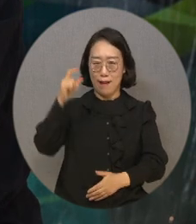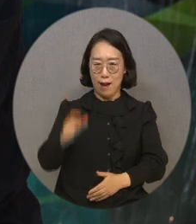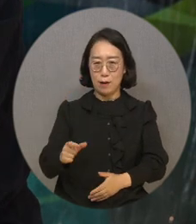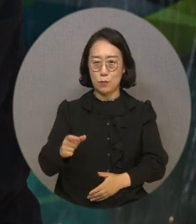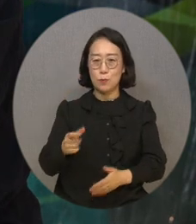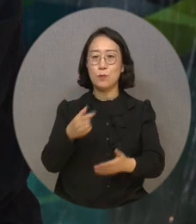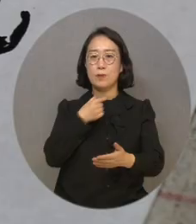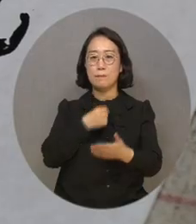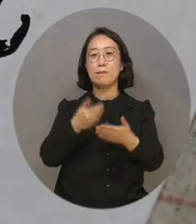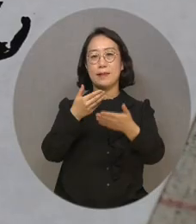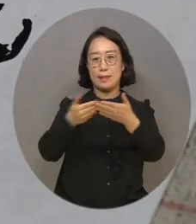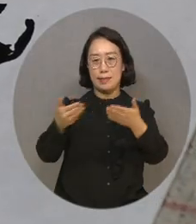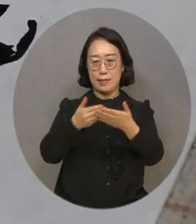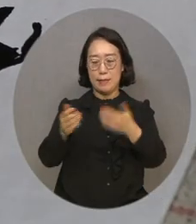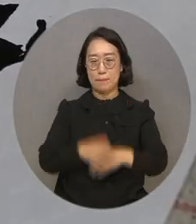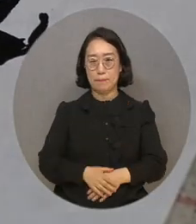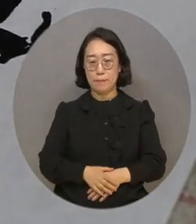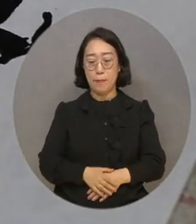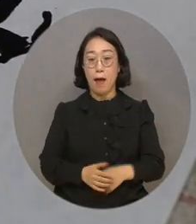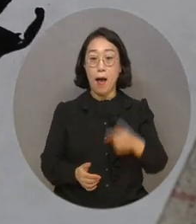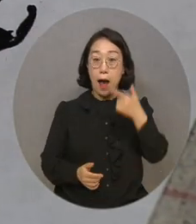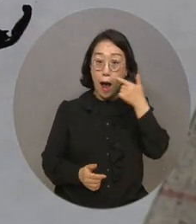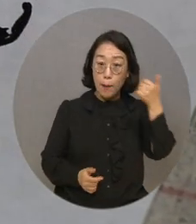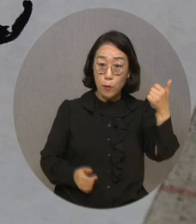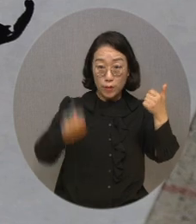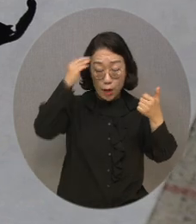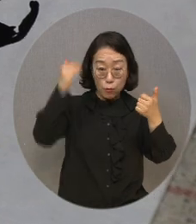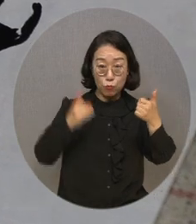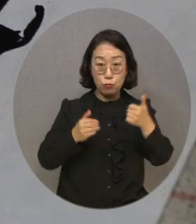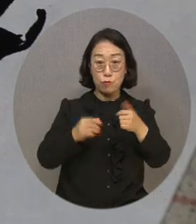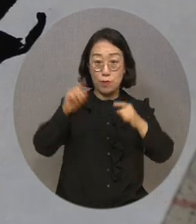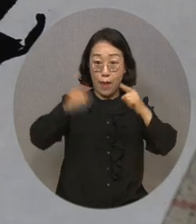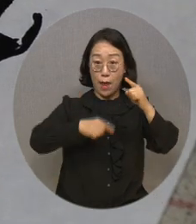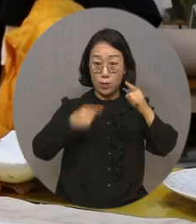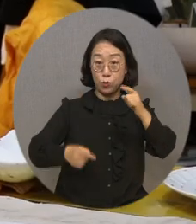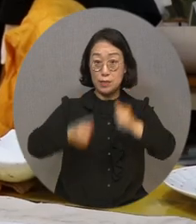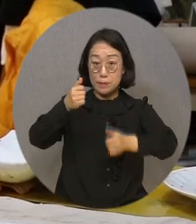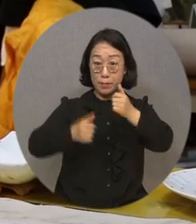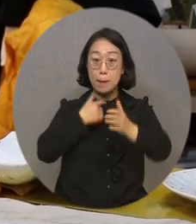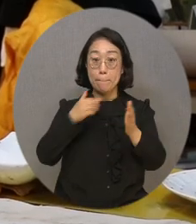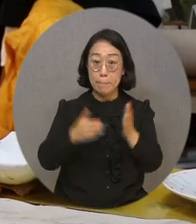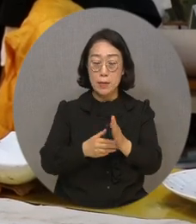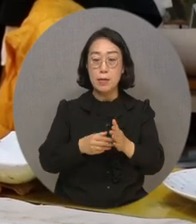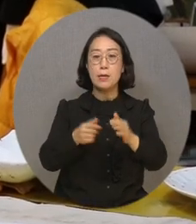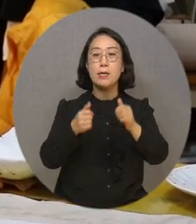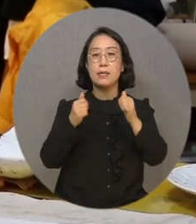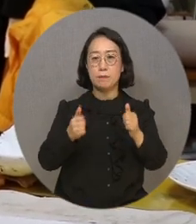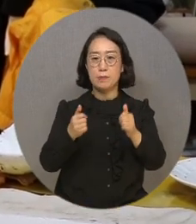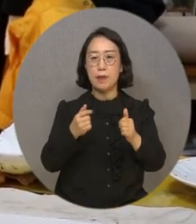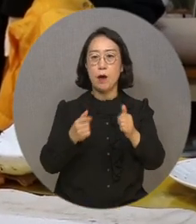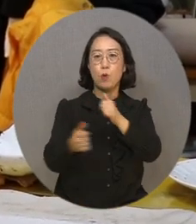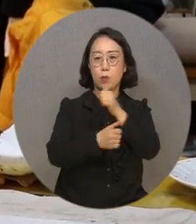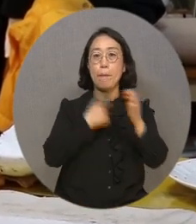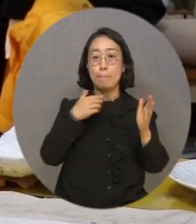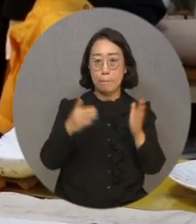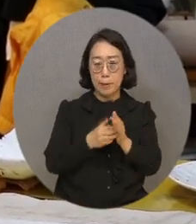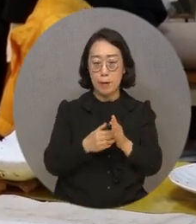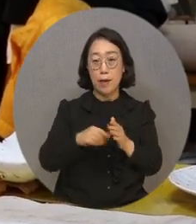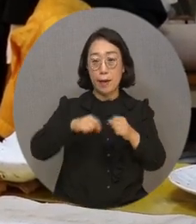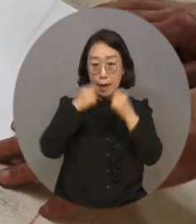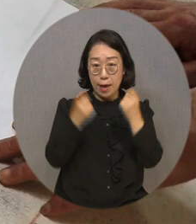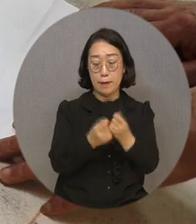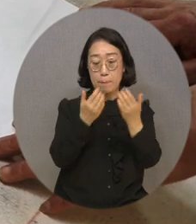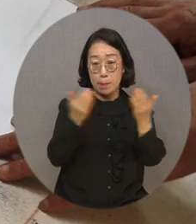있습니다. 오웅진 화백은 대한민국 미술대전 심사위원장과 개인전 및 단체전 500회를